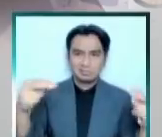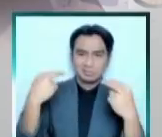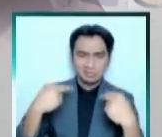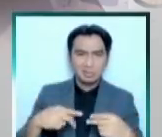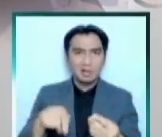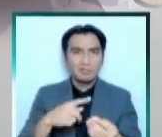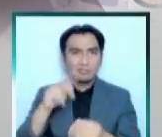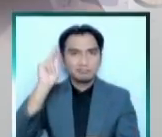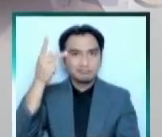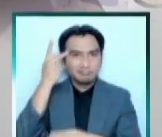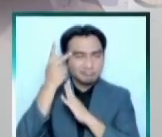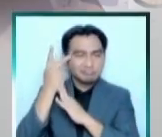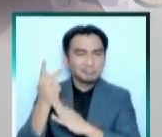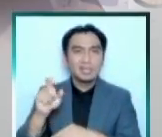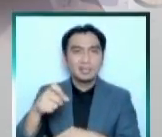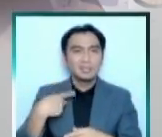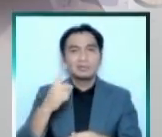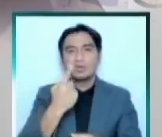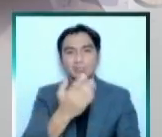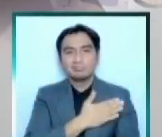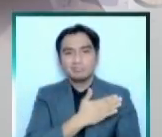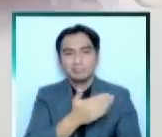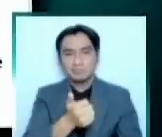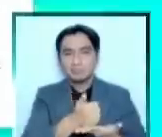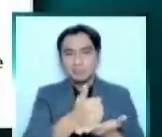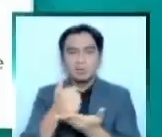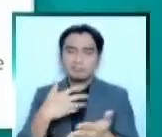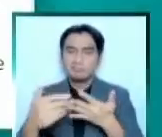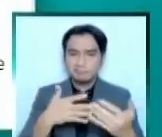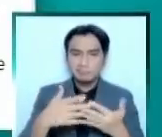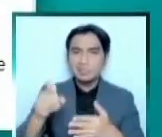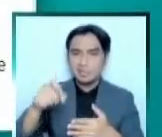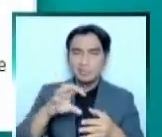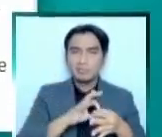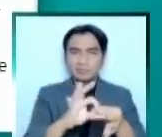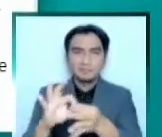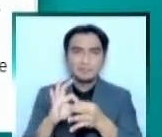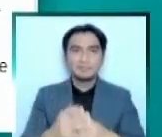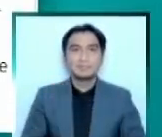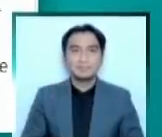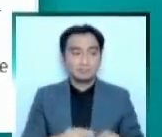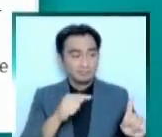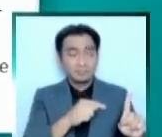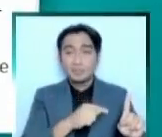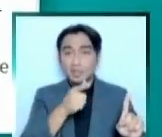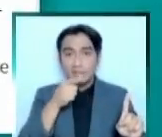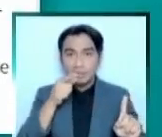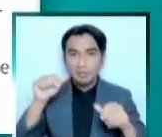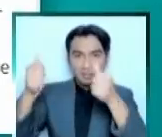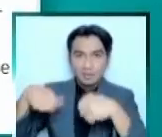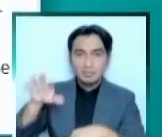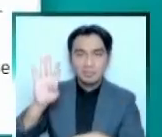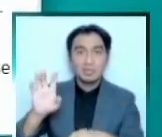na nangangailangan, tinutulungan at lahat na pwedeng tumulong ay magkaisa. Sa kanyang Facebook post, kung maging Pangulo, itutulak daw